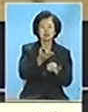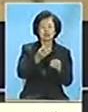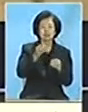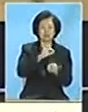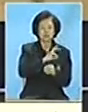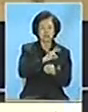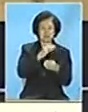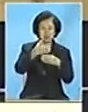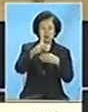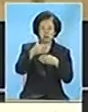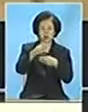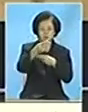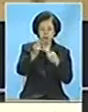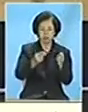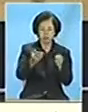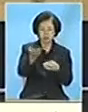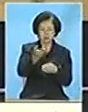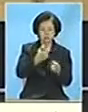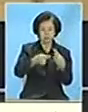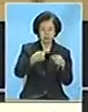ค่ะ